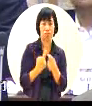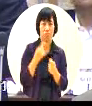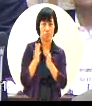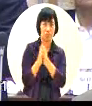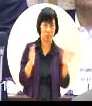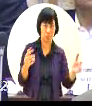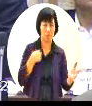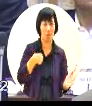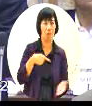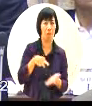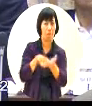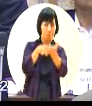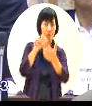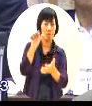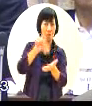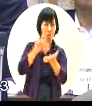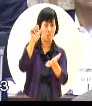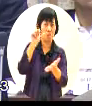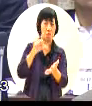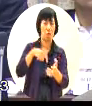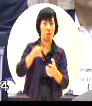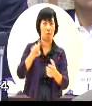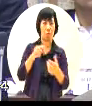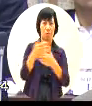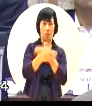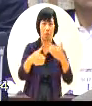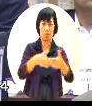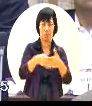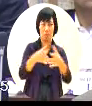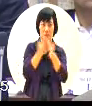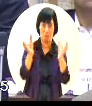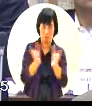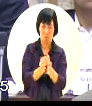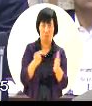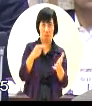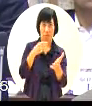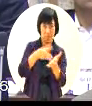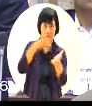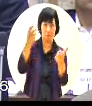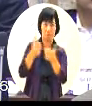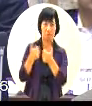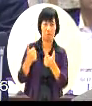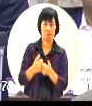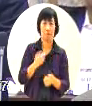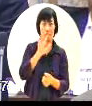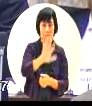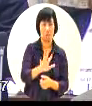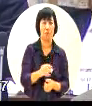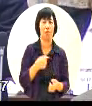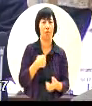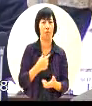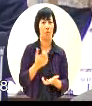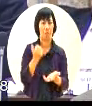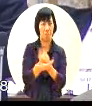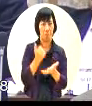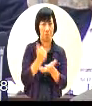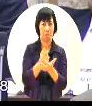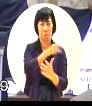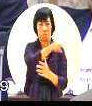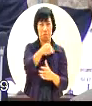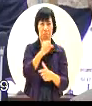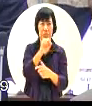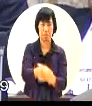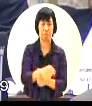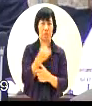五遍，啊，伫交通部开三遍会议，啊，终于呢，交通部呢，伫遮阮取得伊的同意，啊，就是